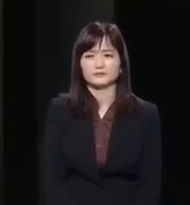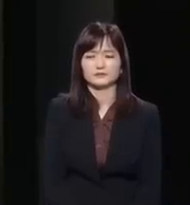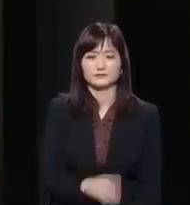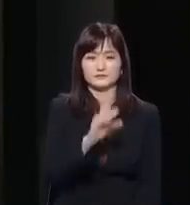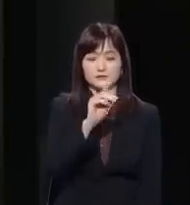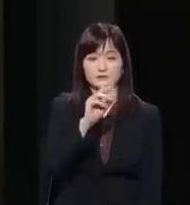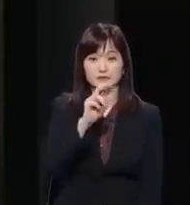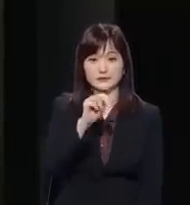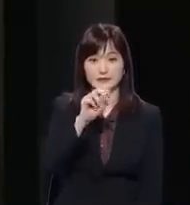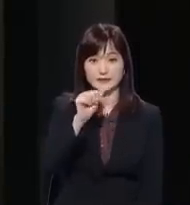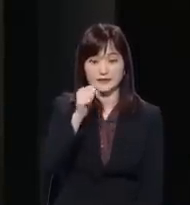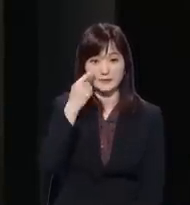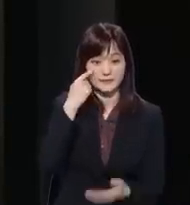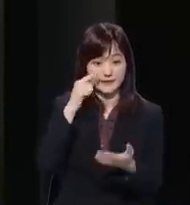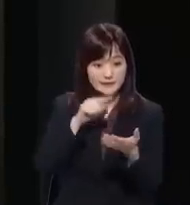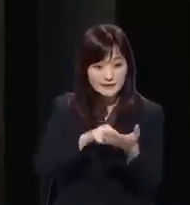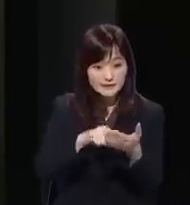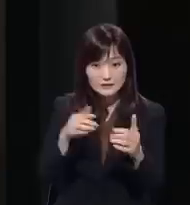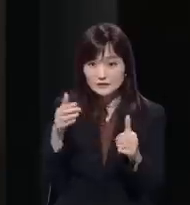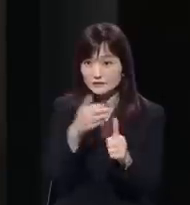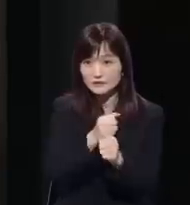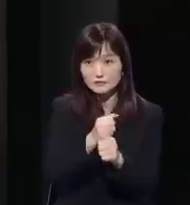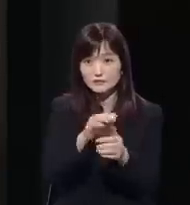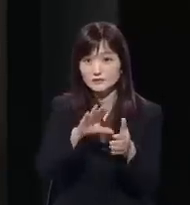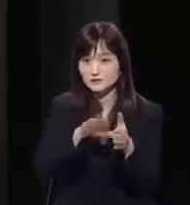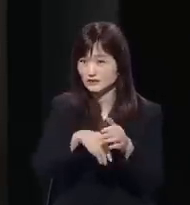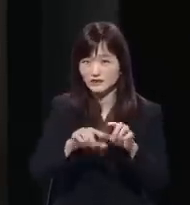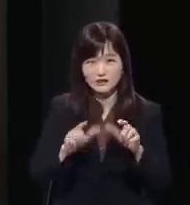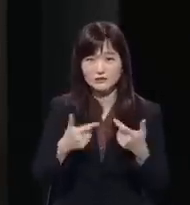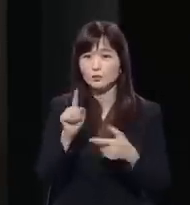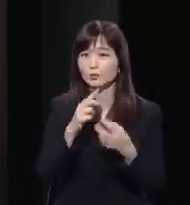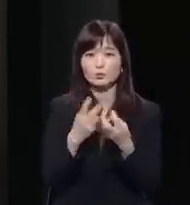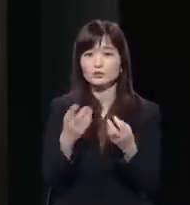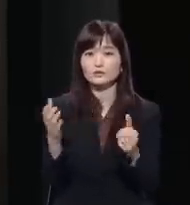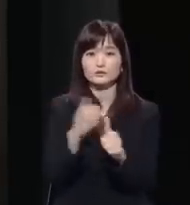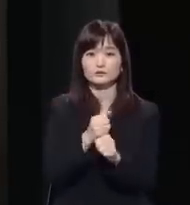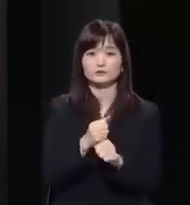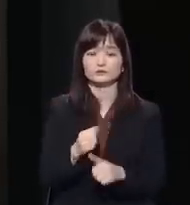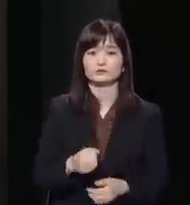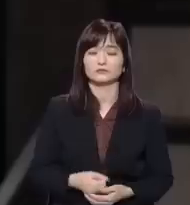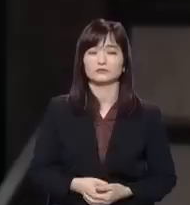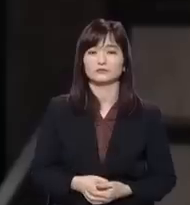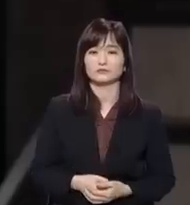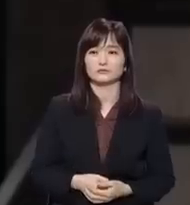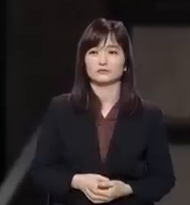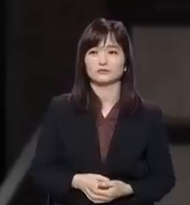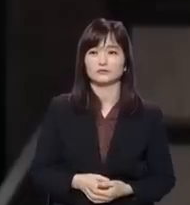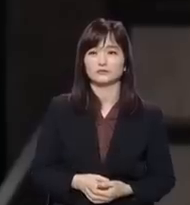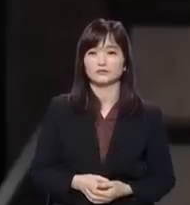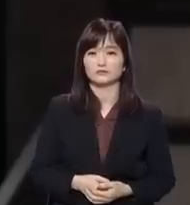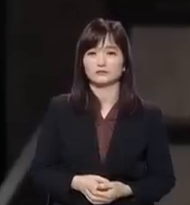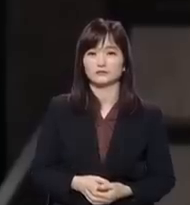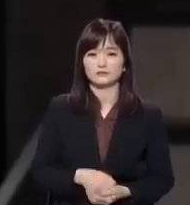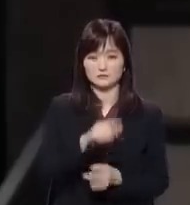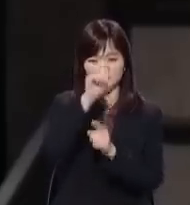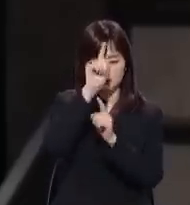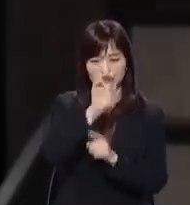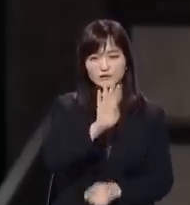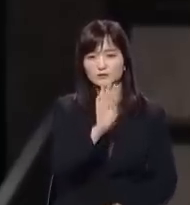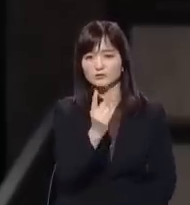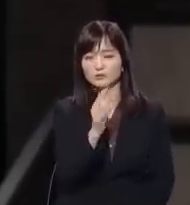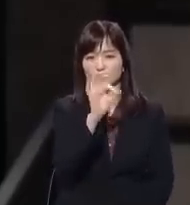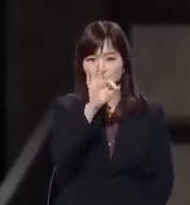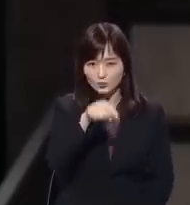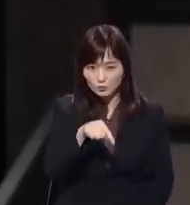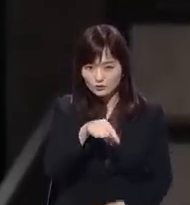dna를 찾았다 그래서 이걸로 잡을 수 있는 시대가 아니잖아요 어떻게 잡았습니까 그러니까 이제 그 당시에 이제 이보우가 범행을